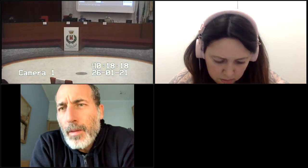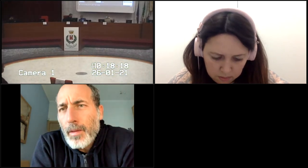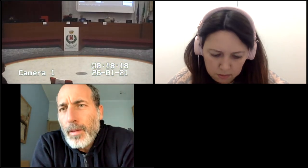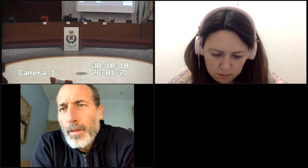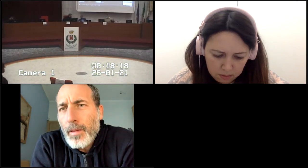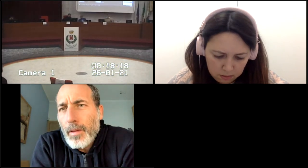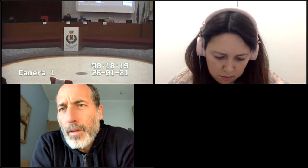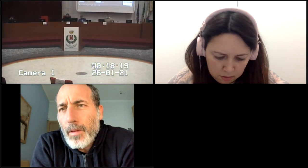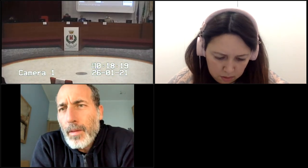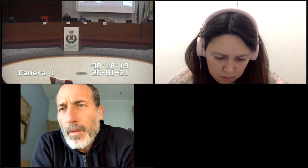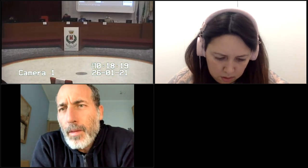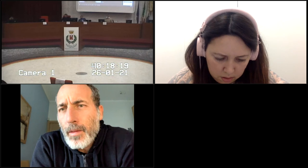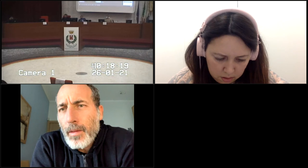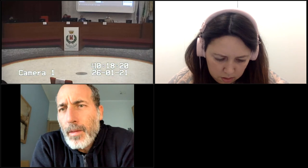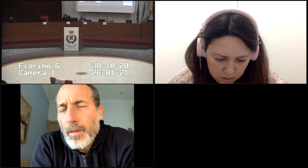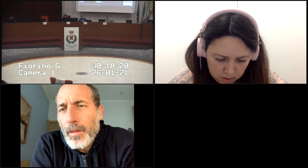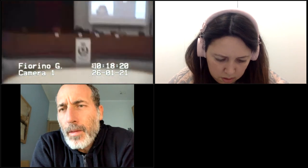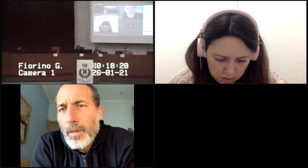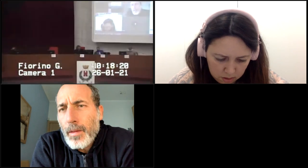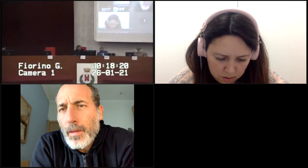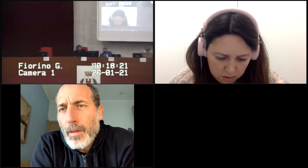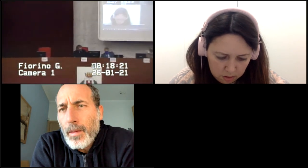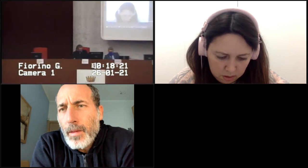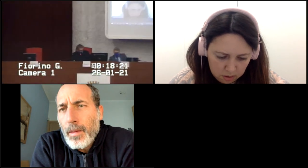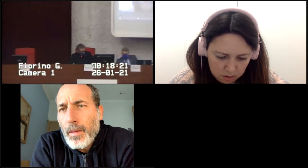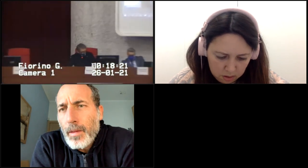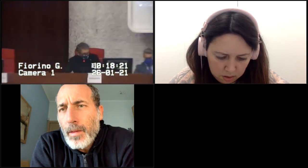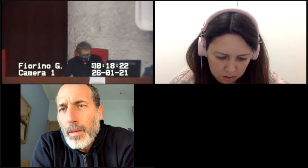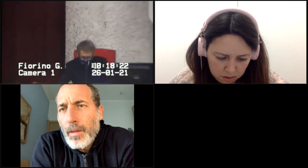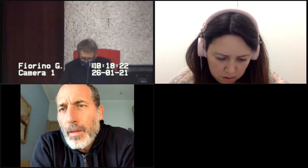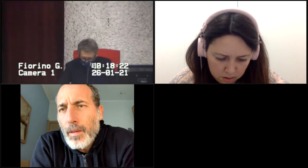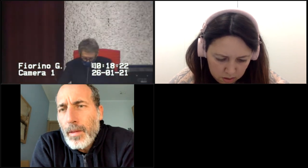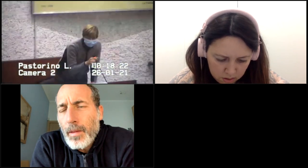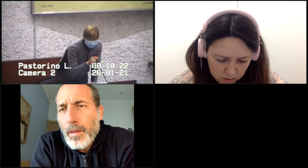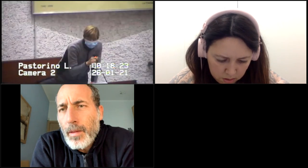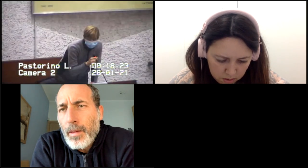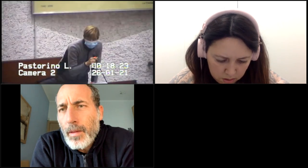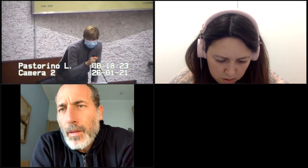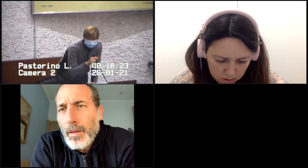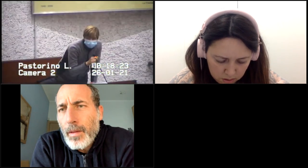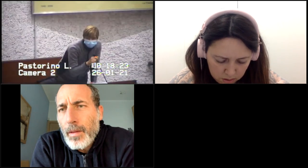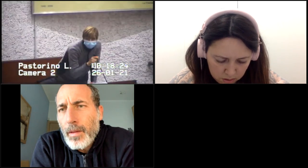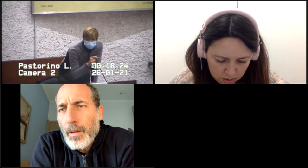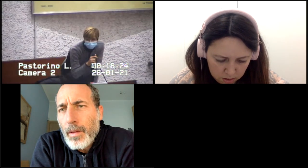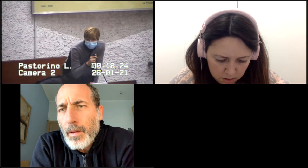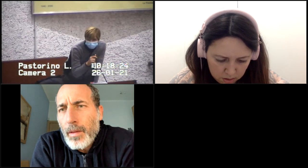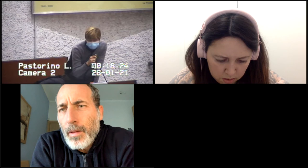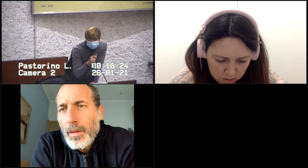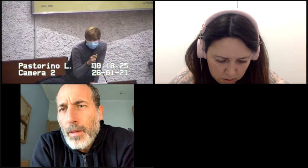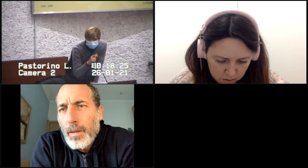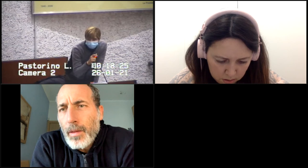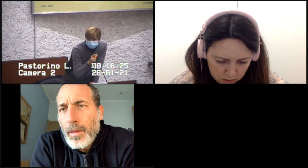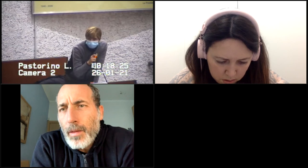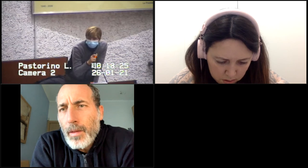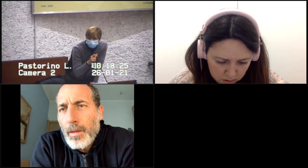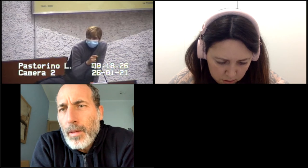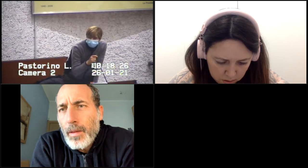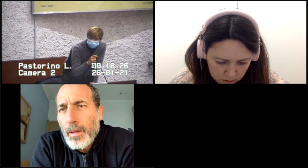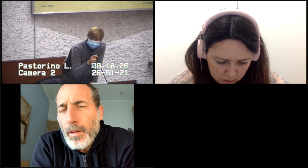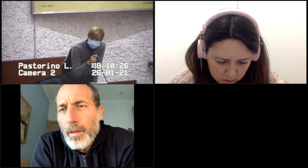Consigliera Pastorino, prego. Mi scusi, grazie